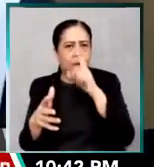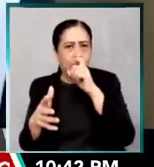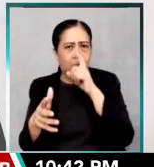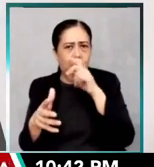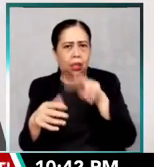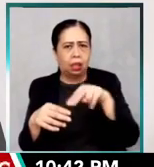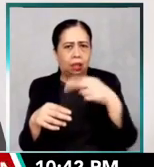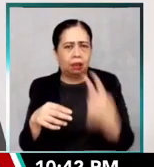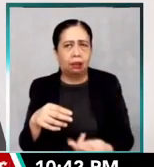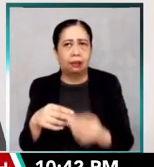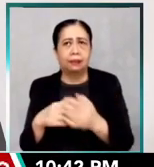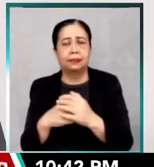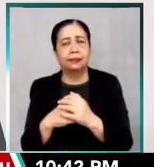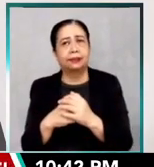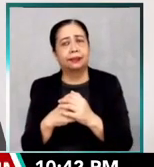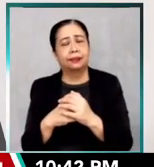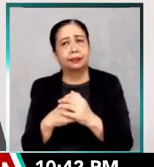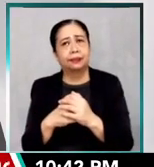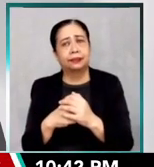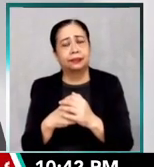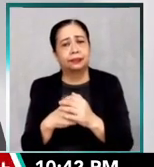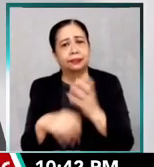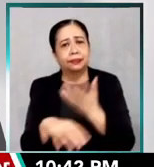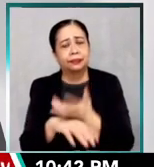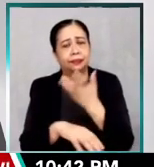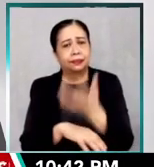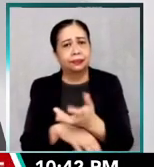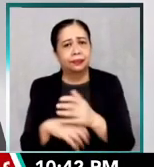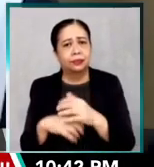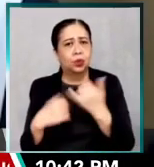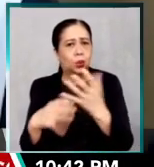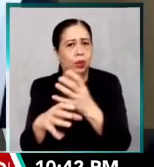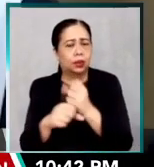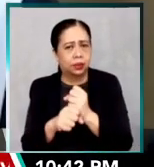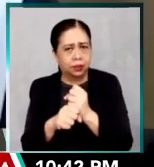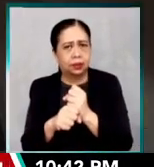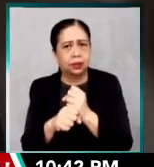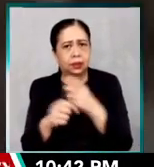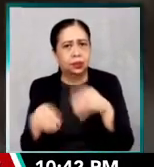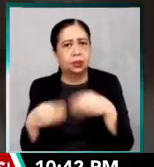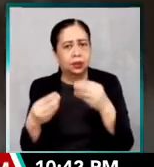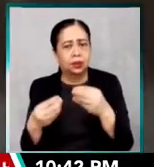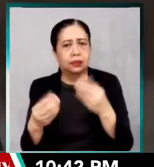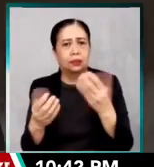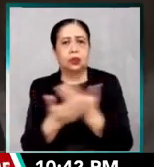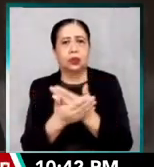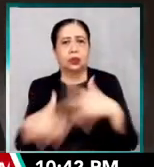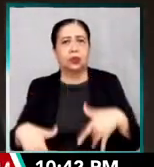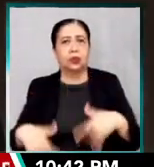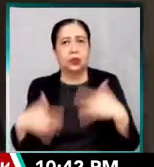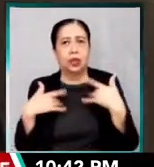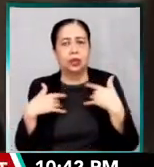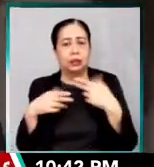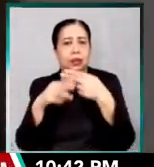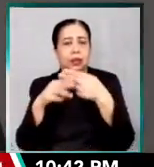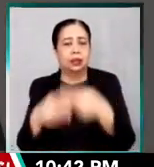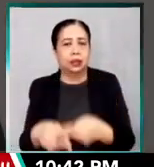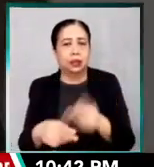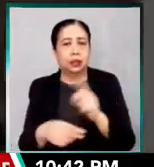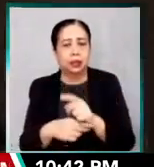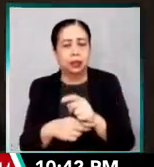Parang pinagtripan eh. Kaya pero sige po talaga makuha para naman nabigyan siya ng bagong buhay. Pinangalanan niya ang aso na